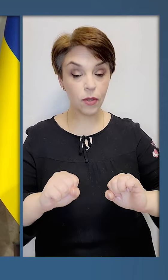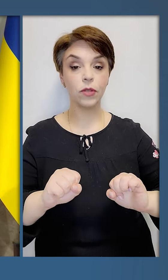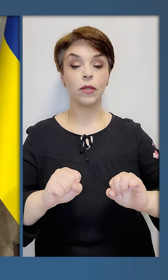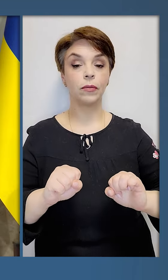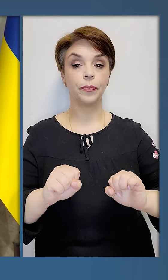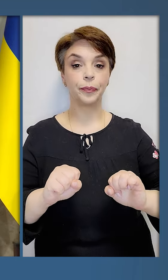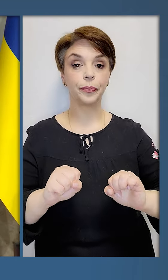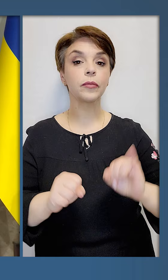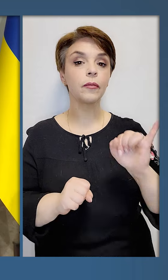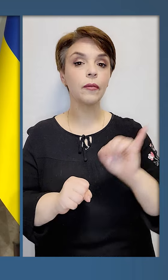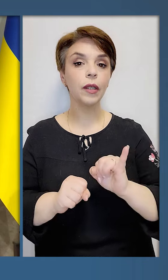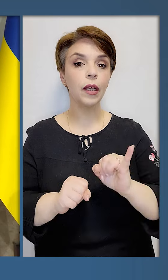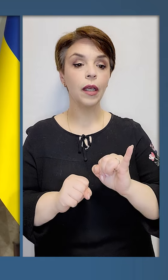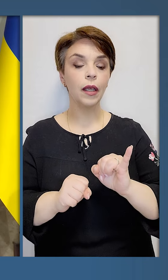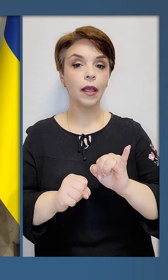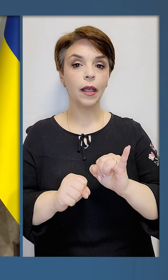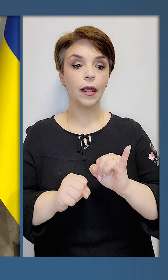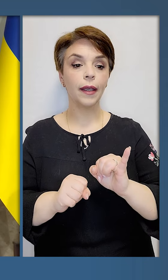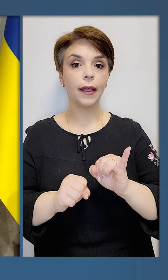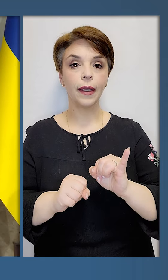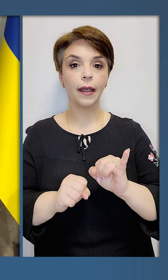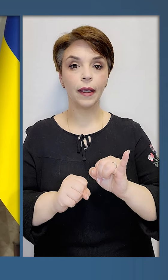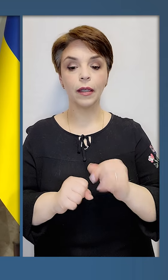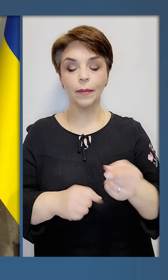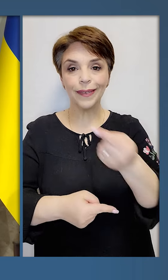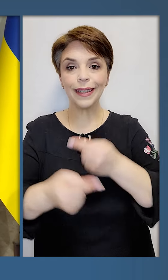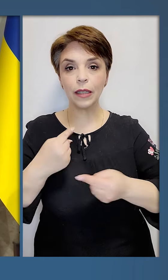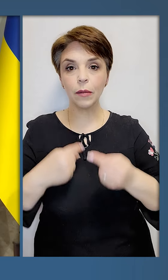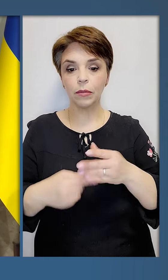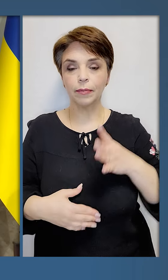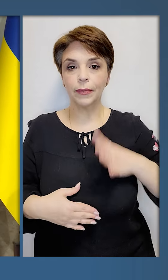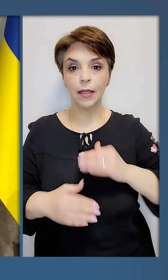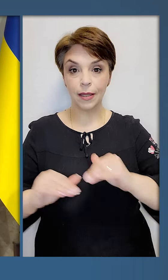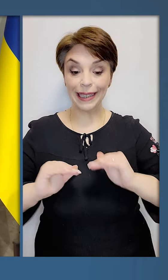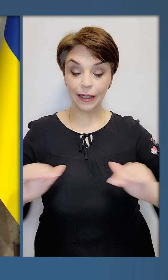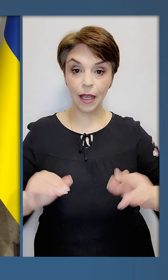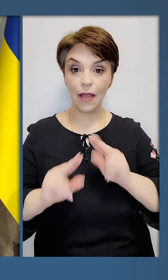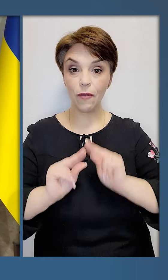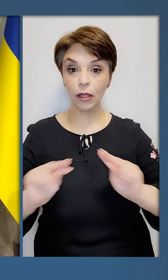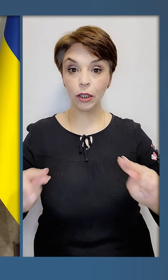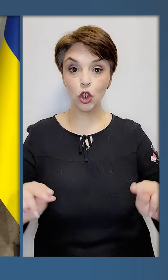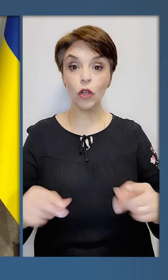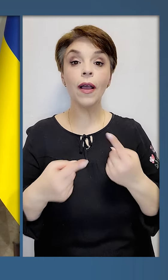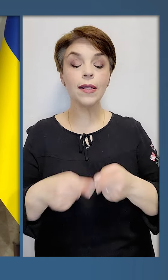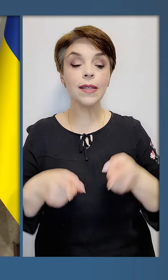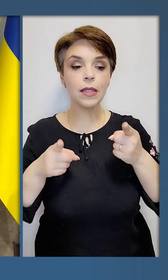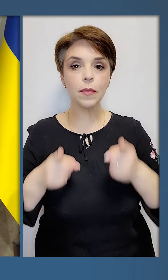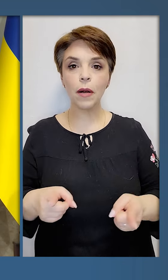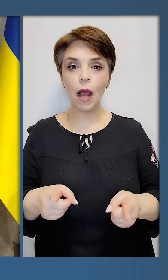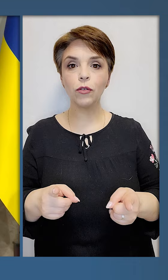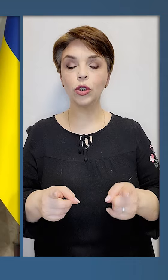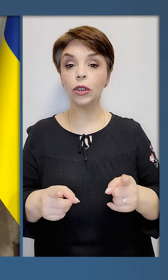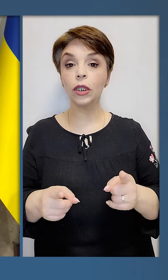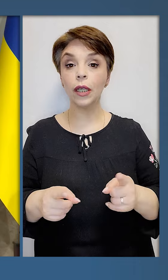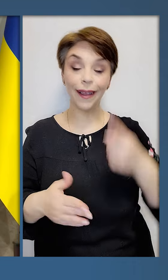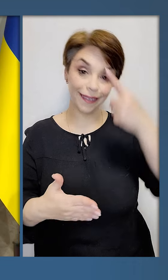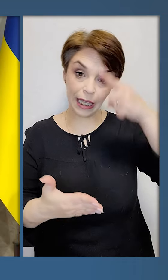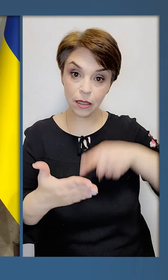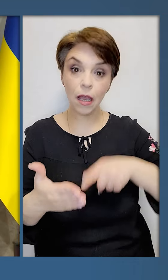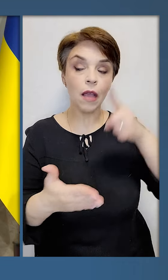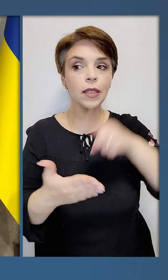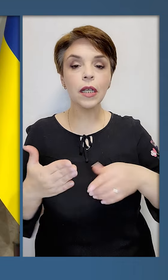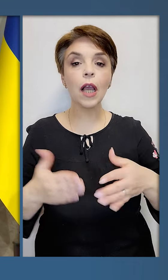сміливість і детермінація цих дітей та викладачів – це справжній стук надії. Надії,